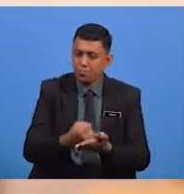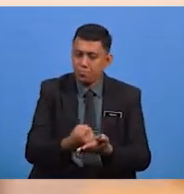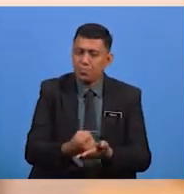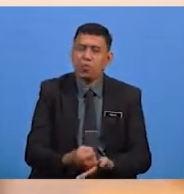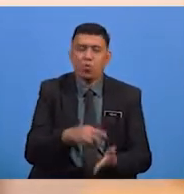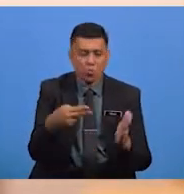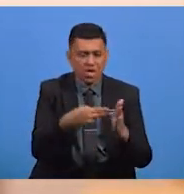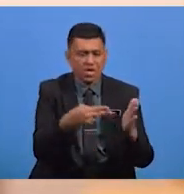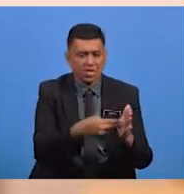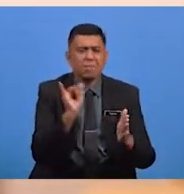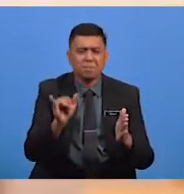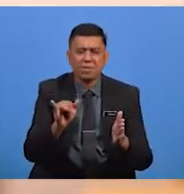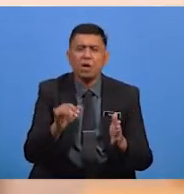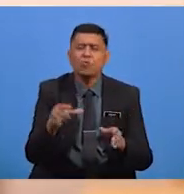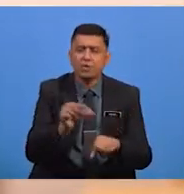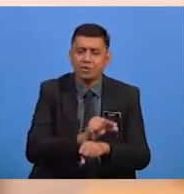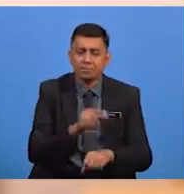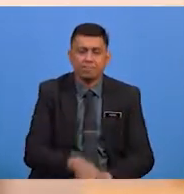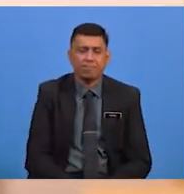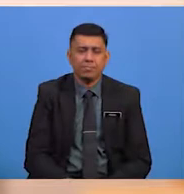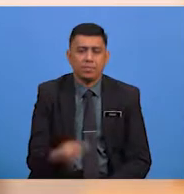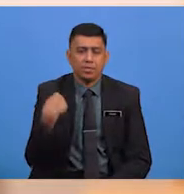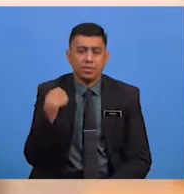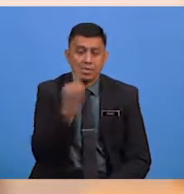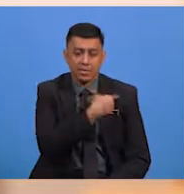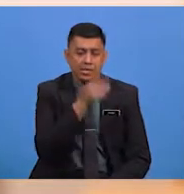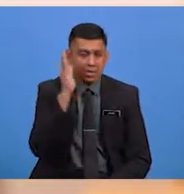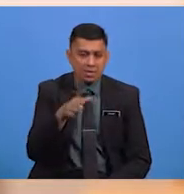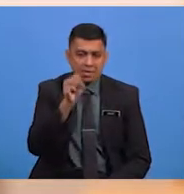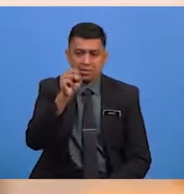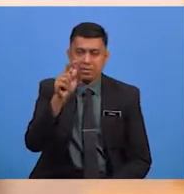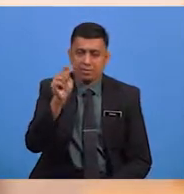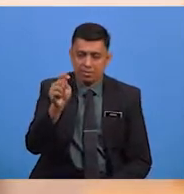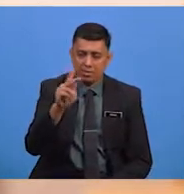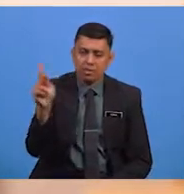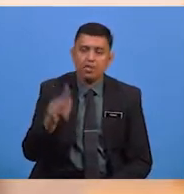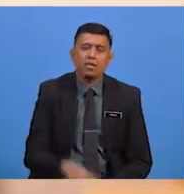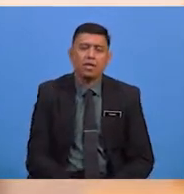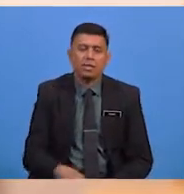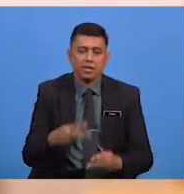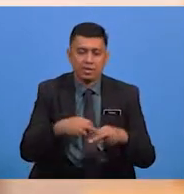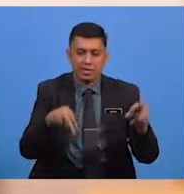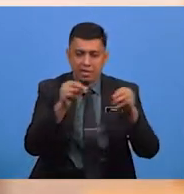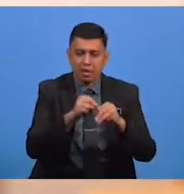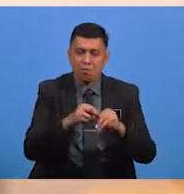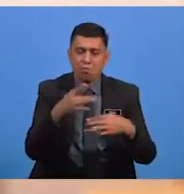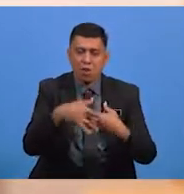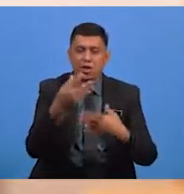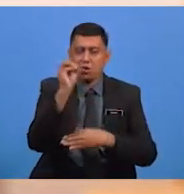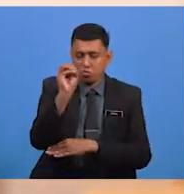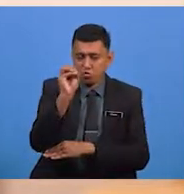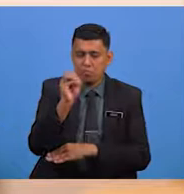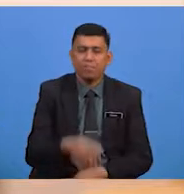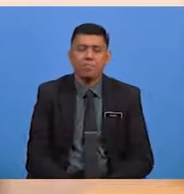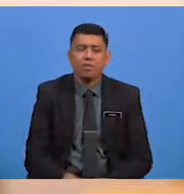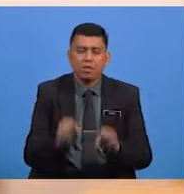algoritma bubble sort ini. Kita akan setkan kepada nilai awalnya adalah sifar. Pembeli